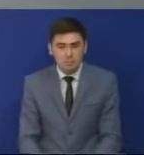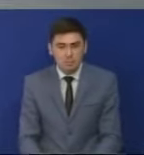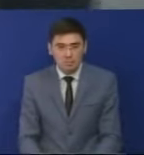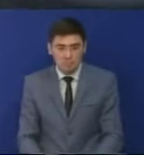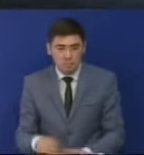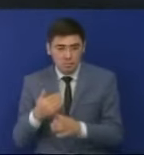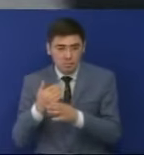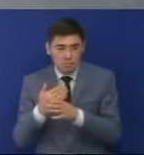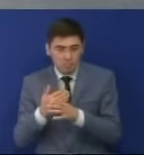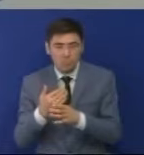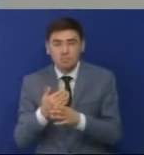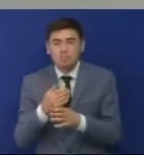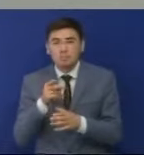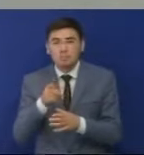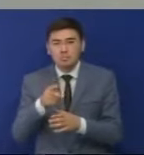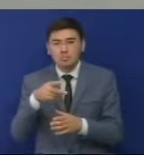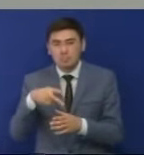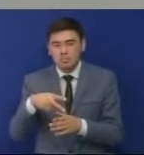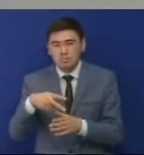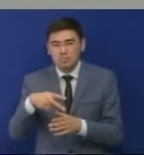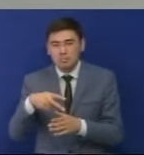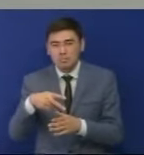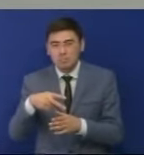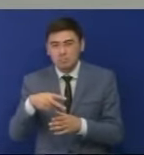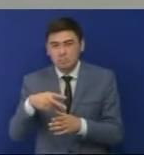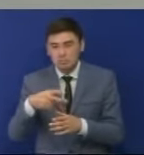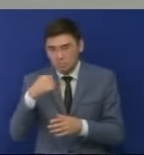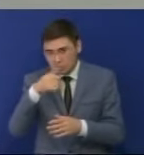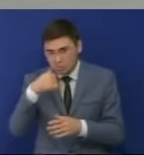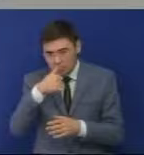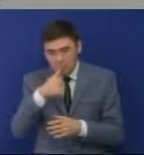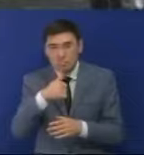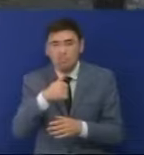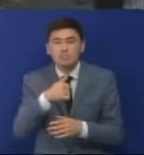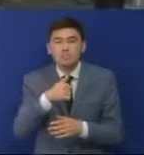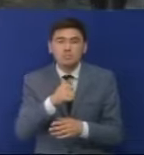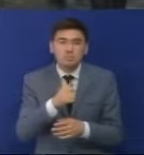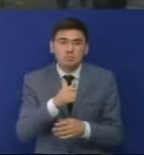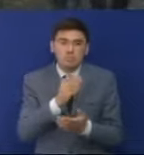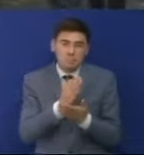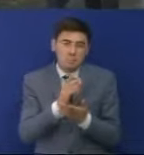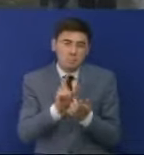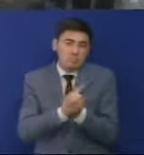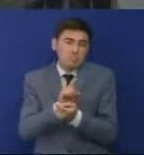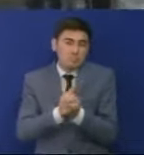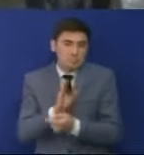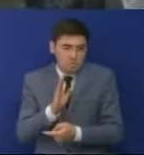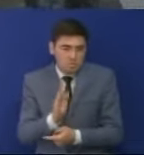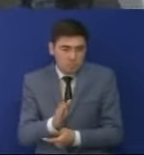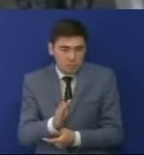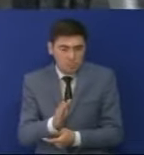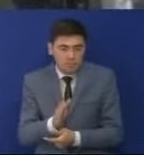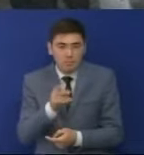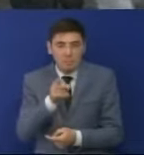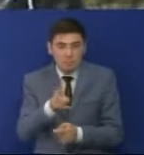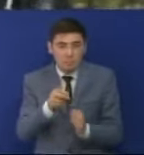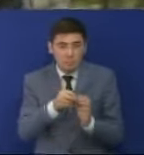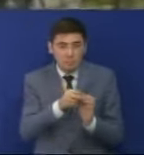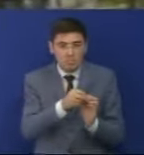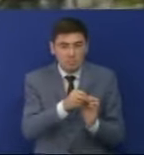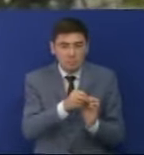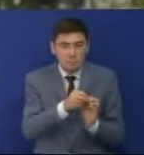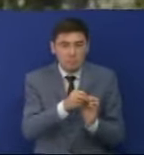көмек елімізде 2002 жылы енгізілді. Бұл уақыт аралығында жәрдемақы төлеу жүйесінде бірқатар өзгерістер орын алды.